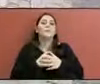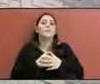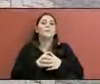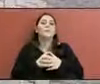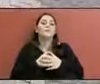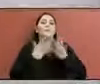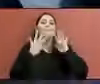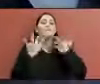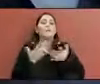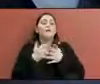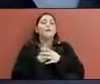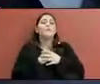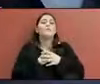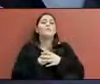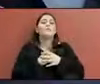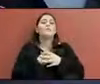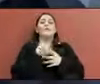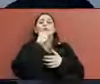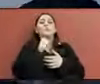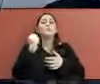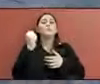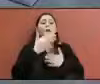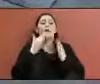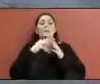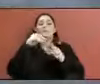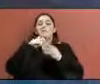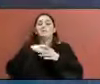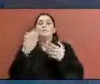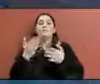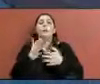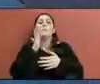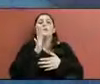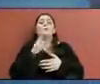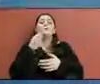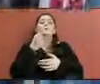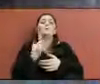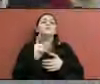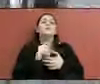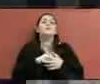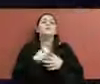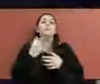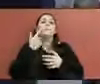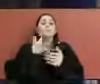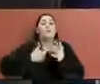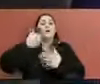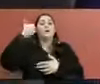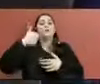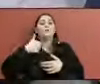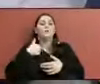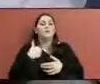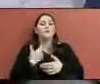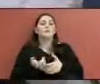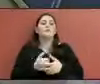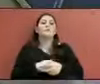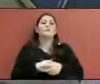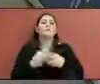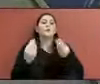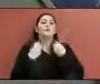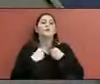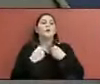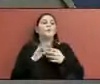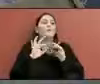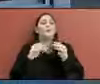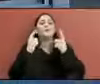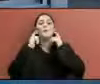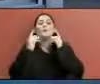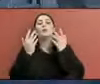ve 600 evimizin 500 bin liralık kısmını bakanlığımız bize hibe olarak verdi. Ve öyle tahmin